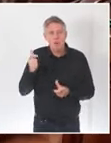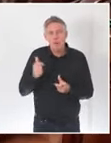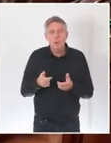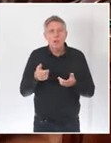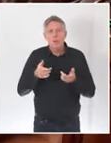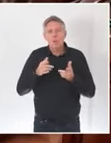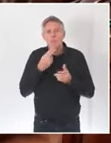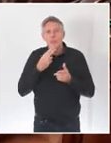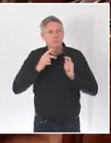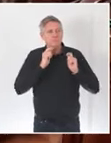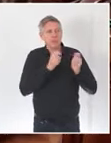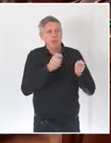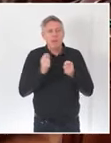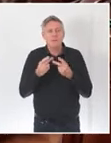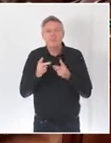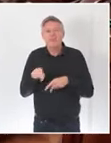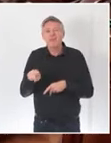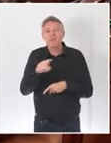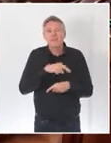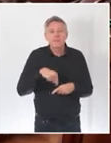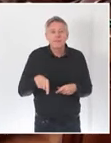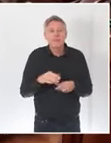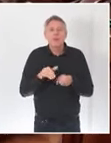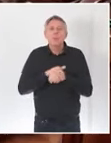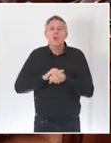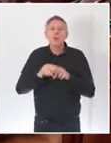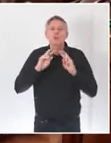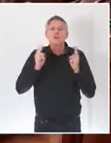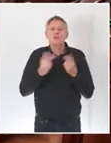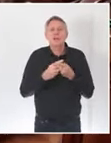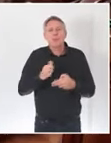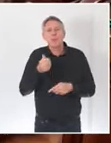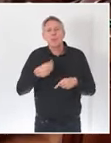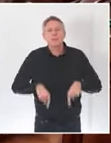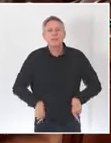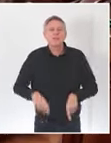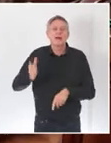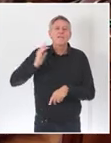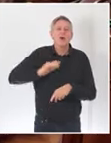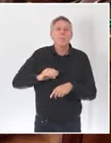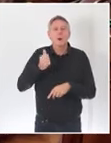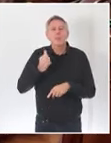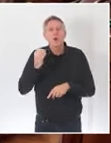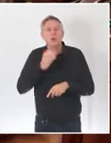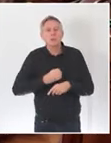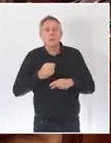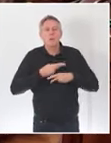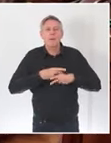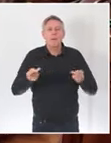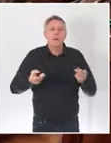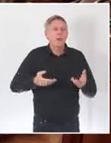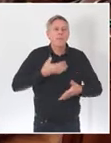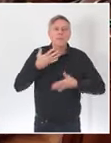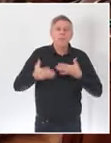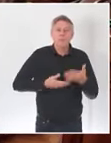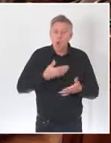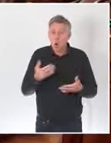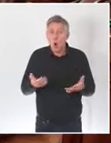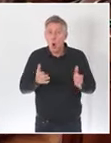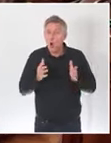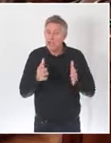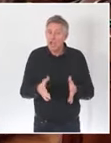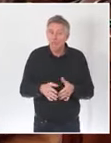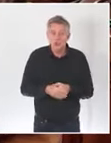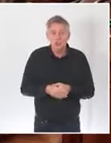compétences. Il est bien loin le discours de politique générale du Premier ministre, le 1er octobre dernier, qui s'engageait à faire avec